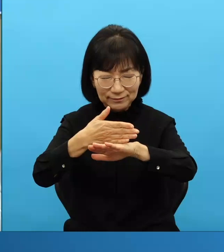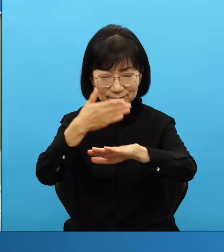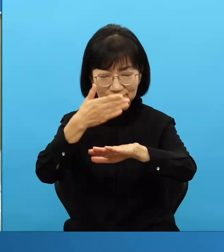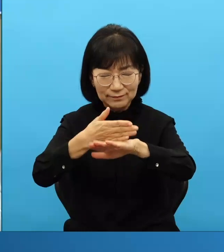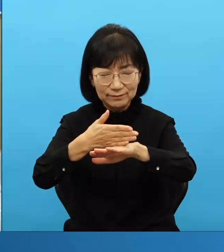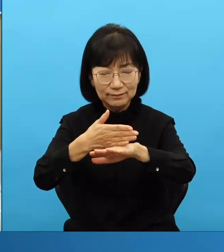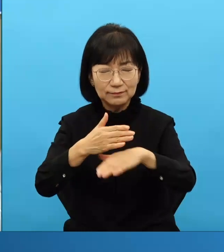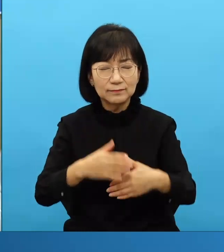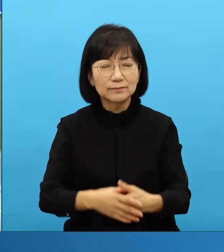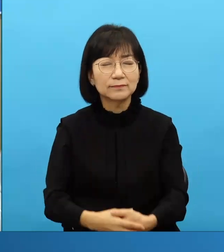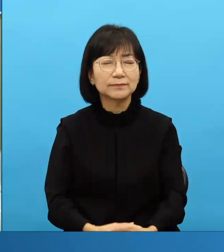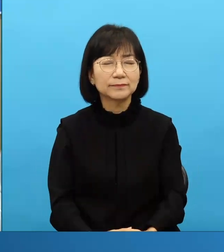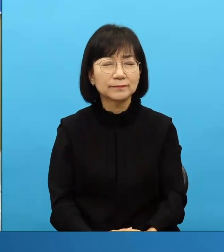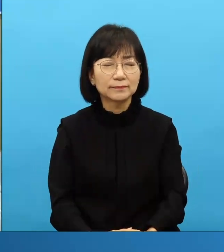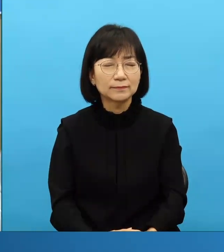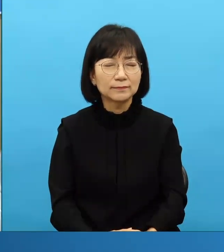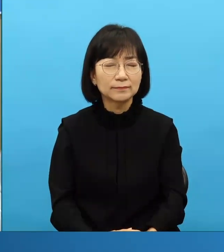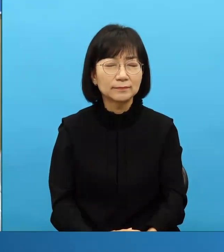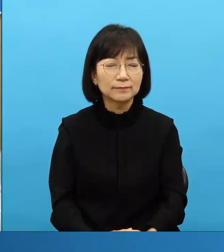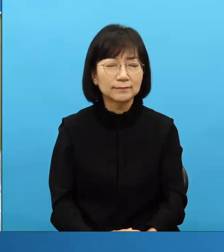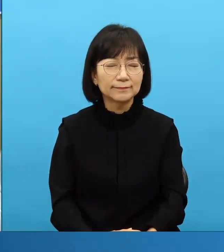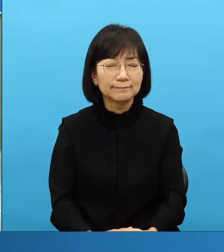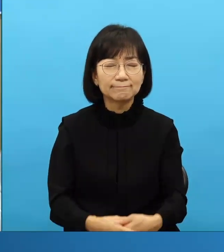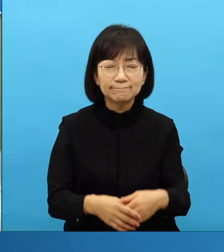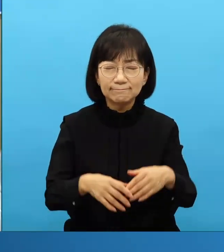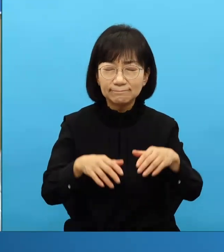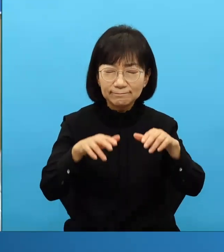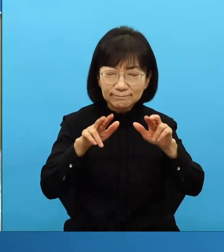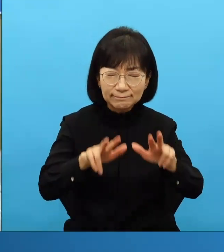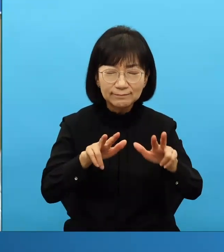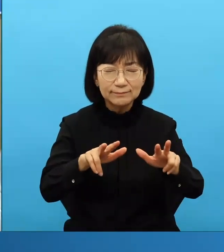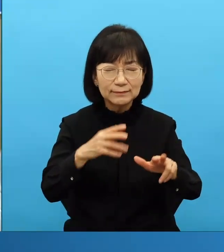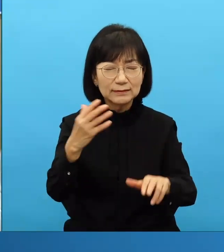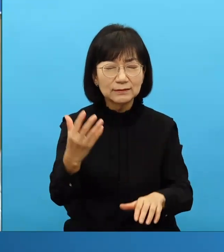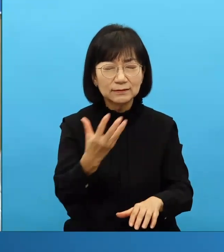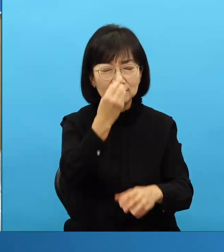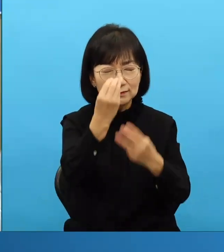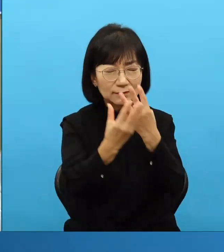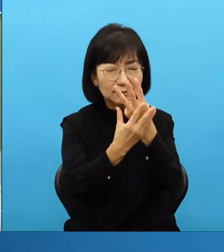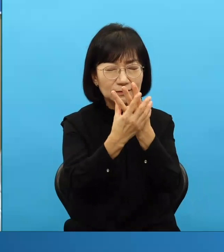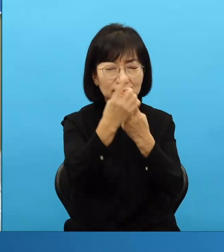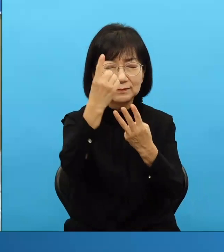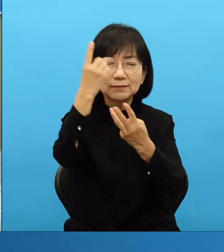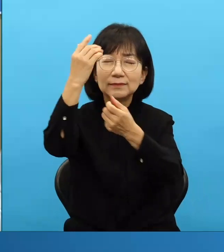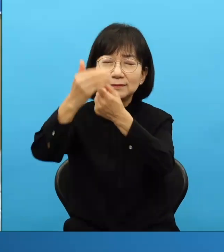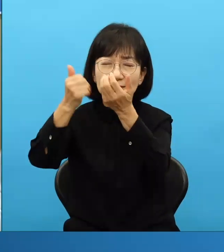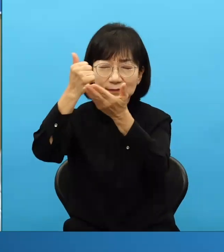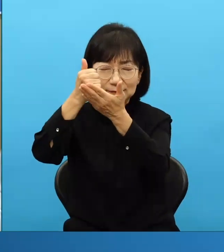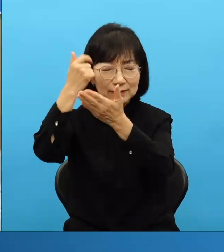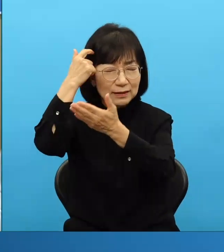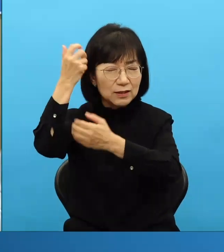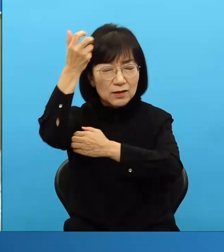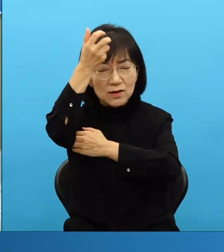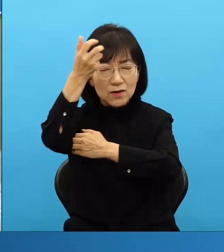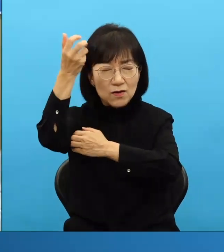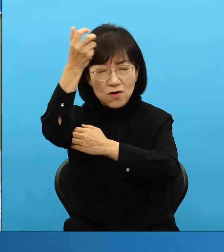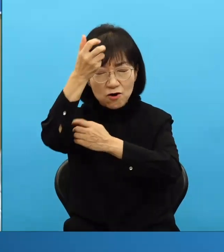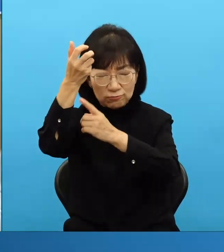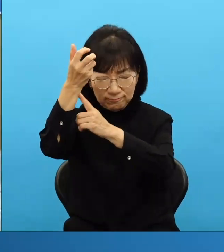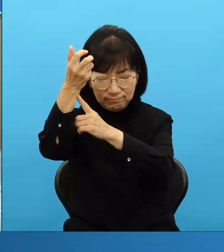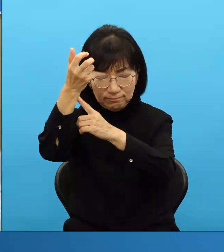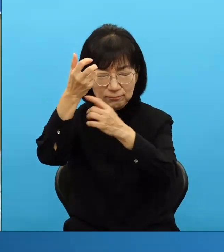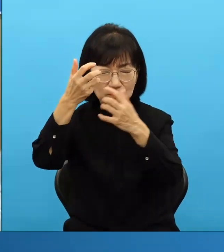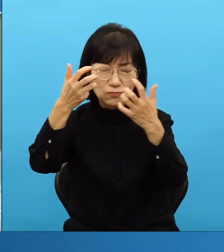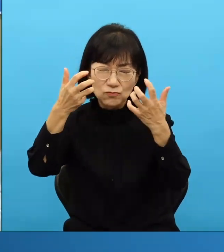this place of worship. 지금 이 시간 성삼위 하나님의 영으로 충만하게 임재하여 주옵소서. May the